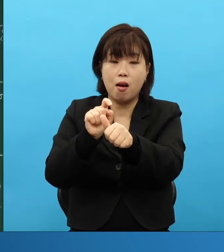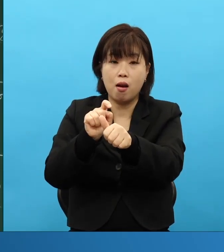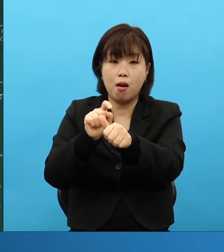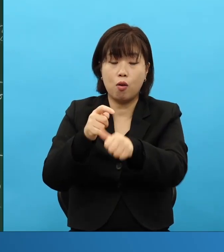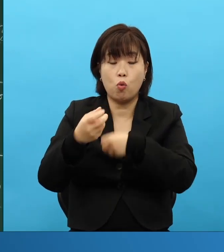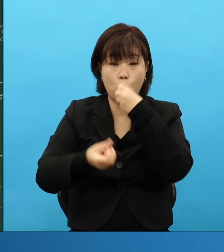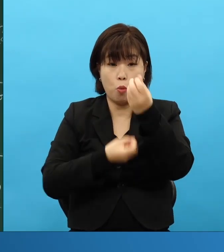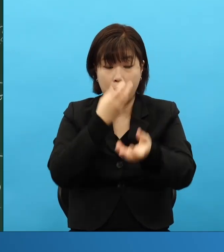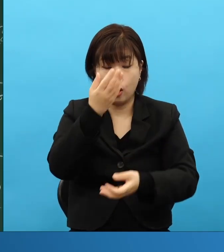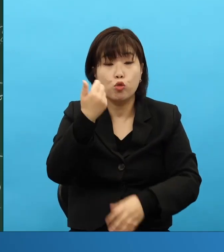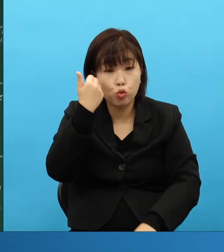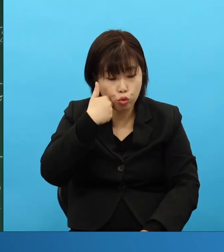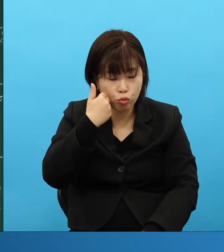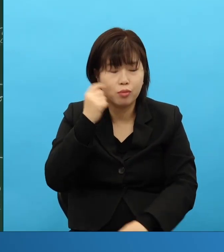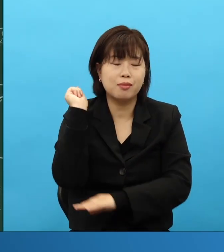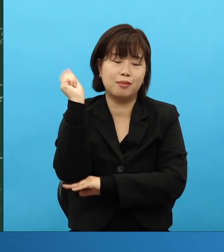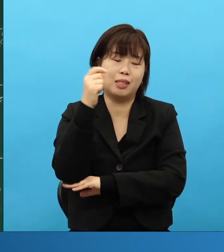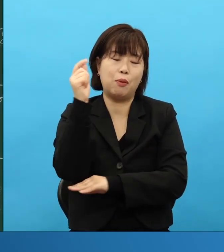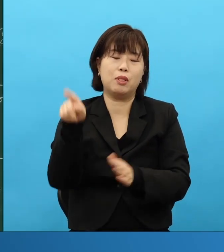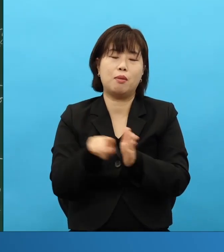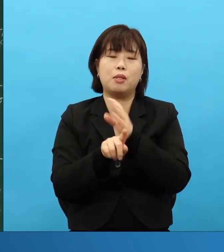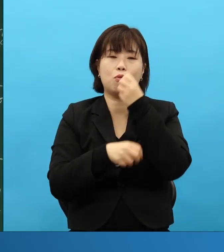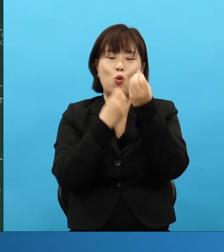所以大卫能够征服世界，